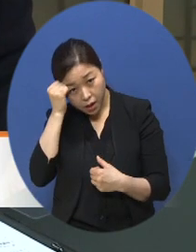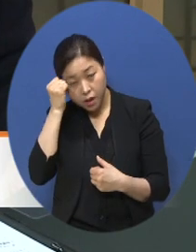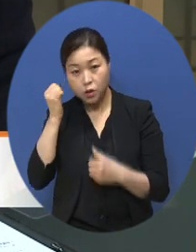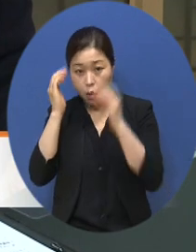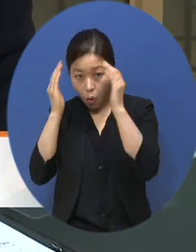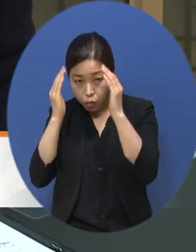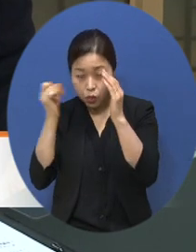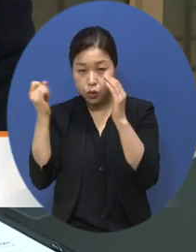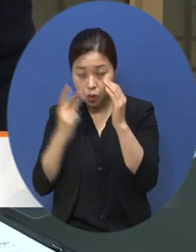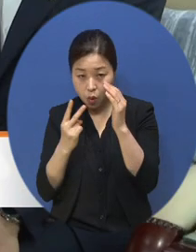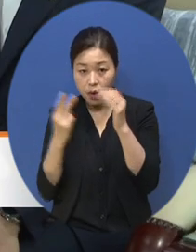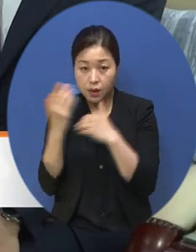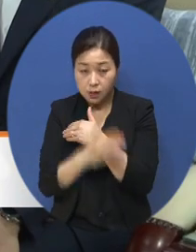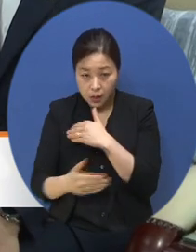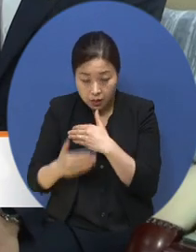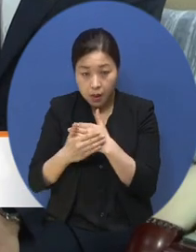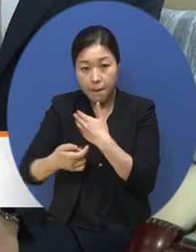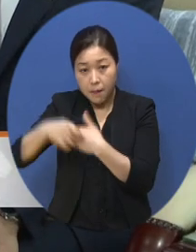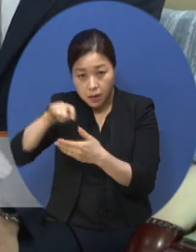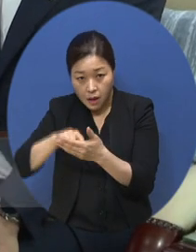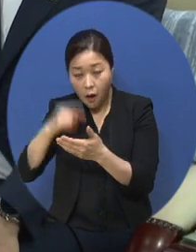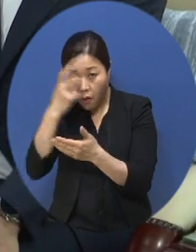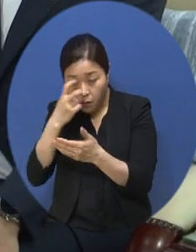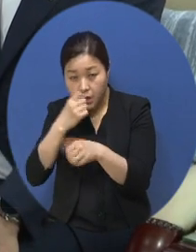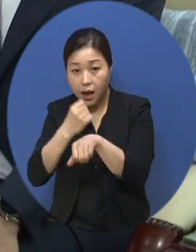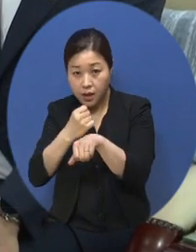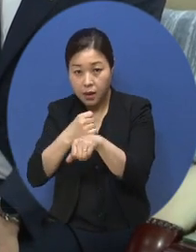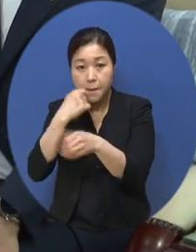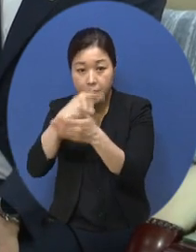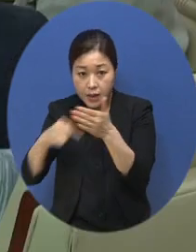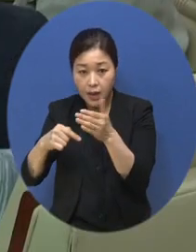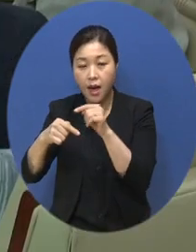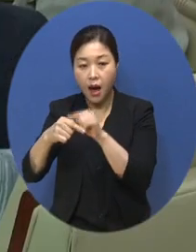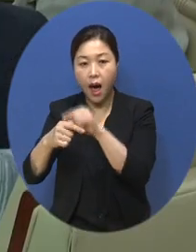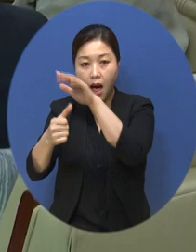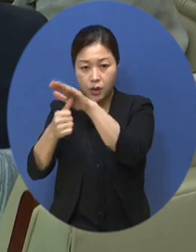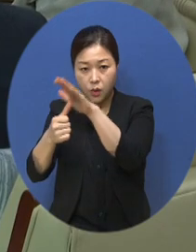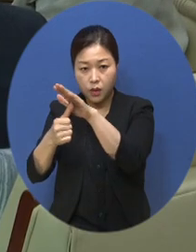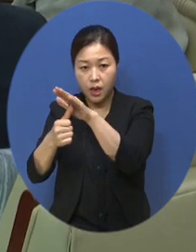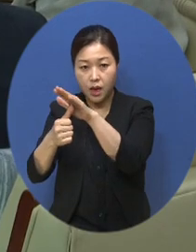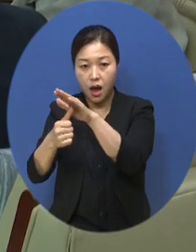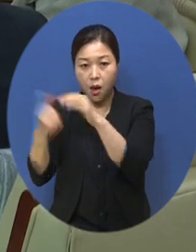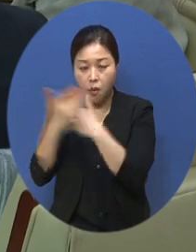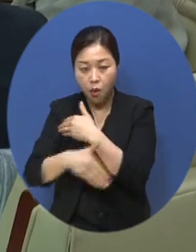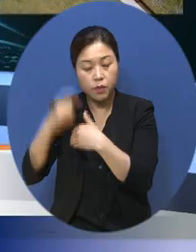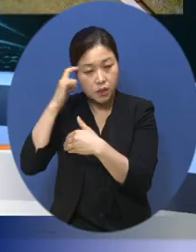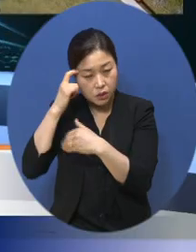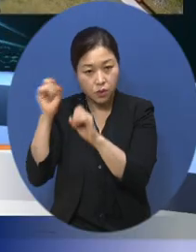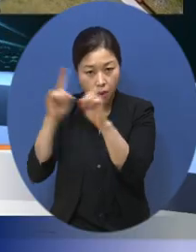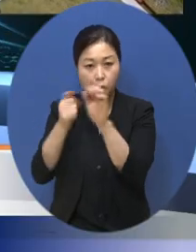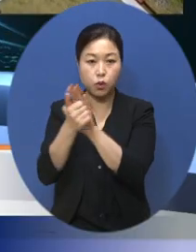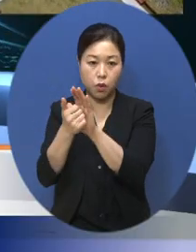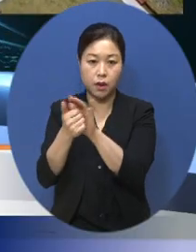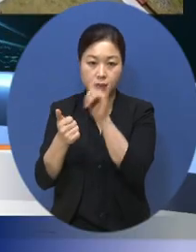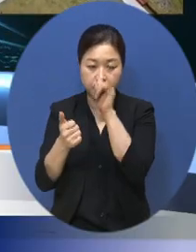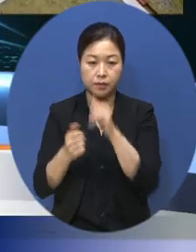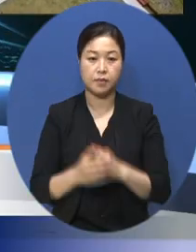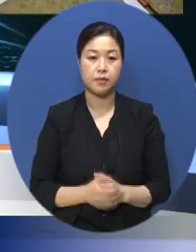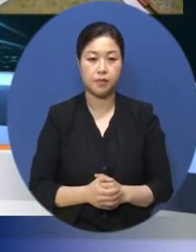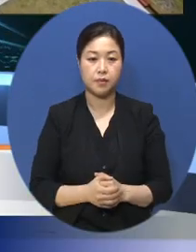심리검사와 건강검진 등을 병행해 피해 아동의 신체적, 정신적 회복을 돕게 됩니다.